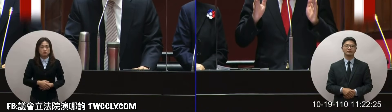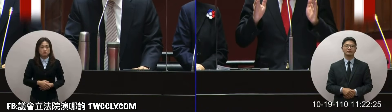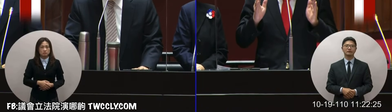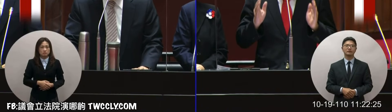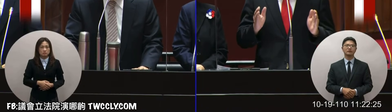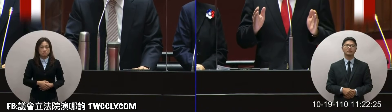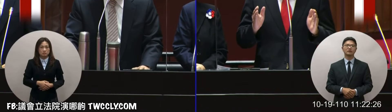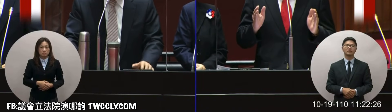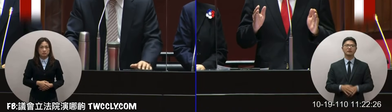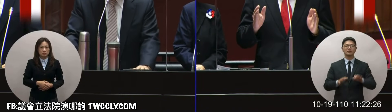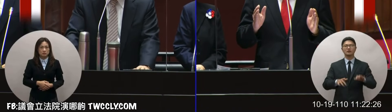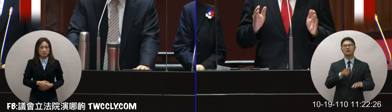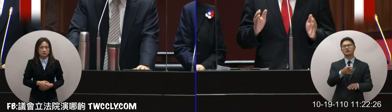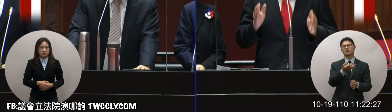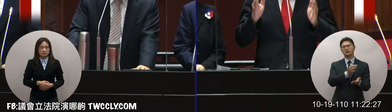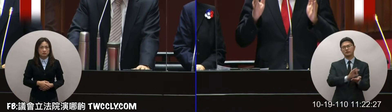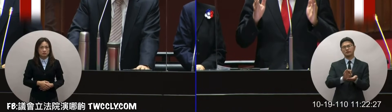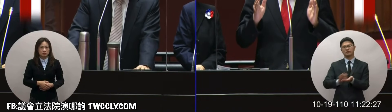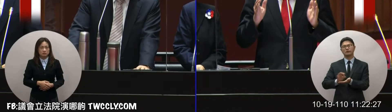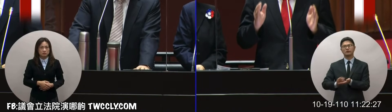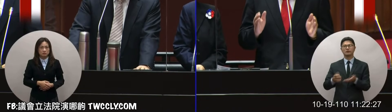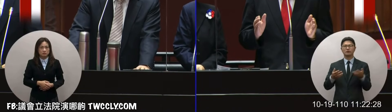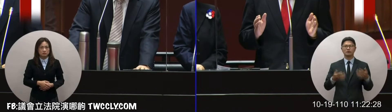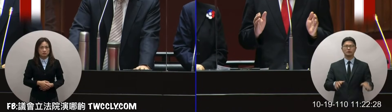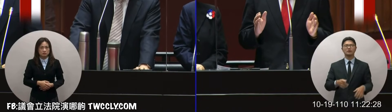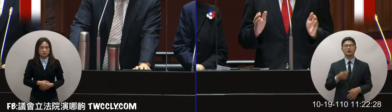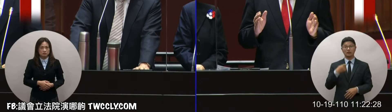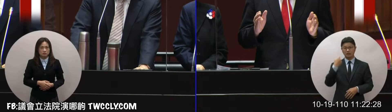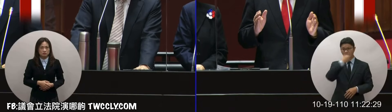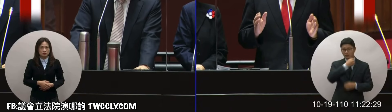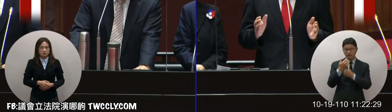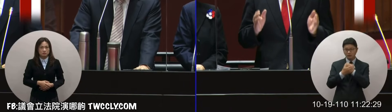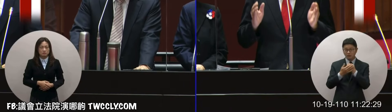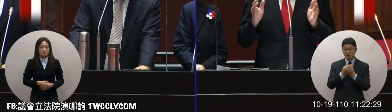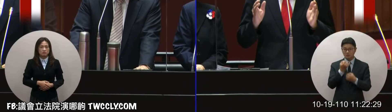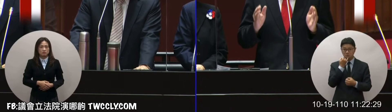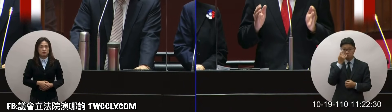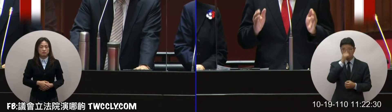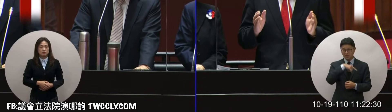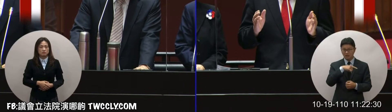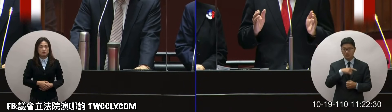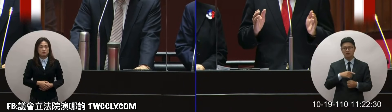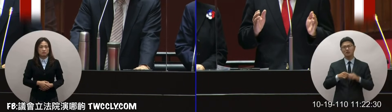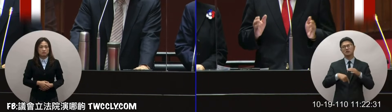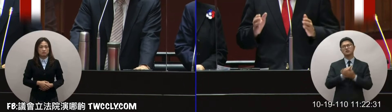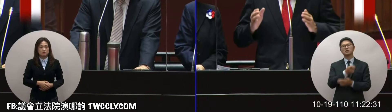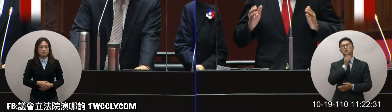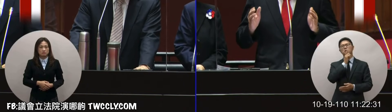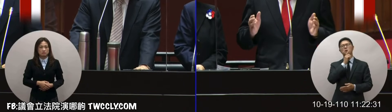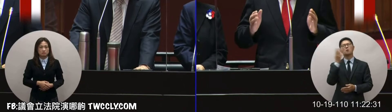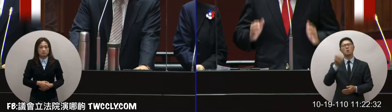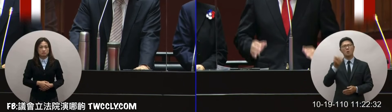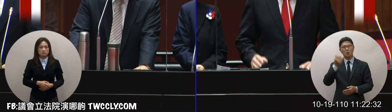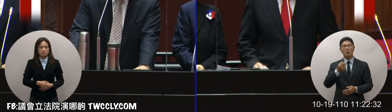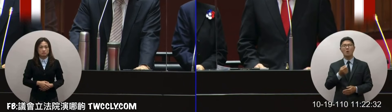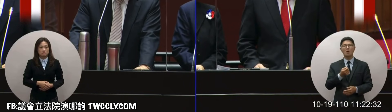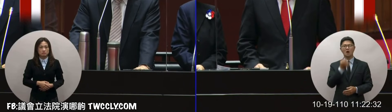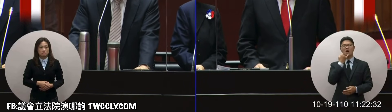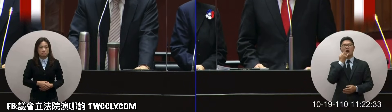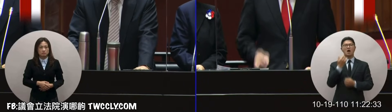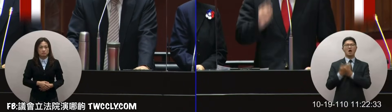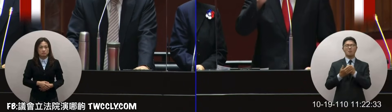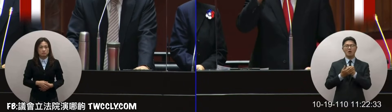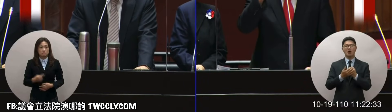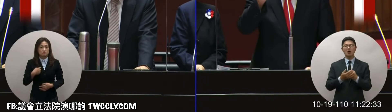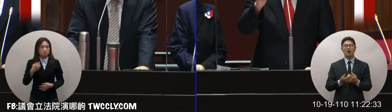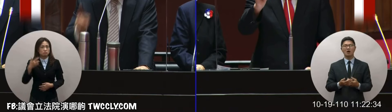了这么多钱，能不能守护台湾？今天不是用口舌在说能够捍卫台湾？ 我